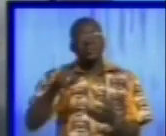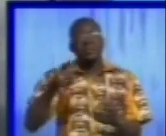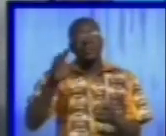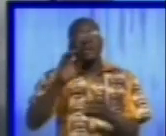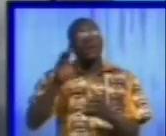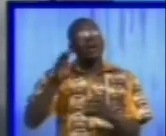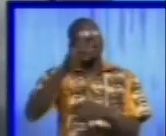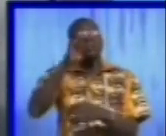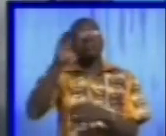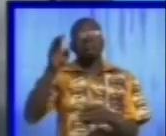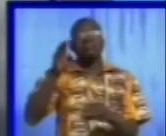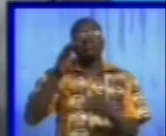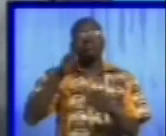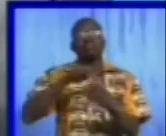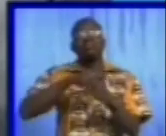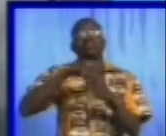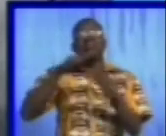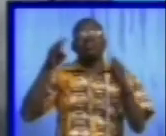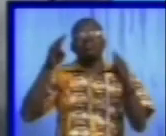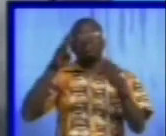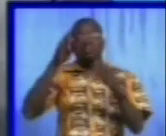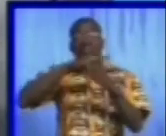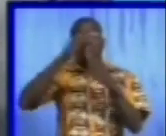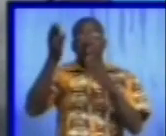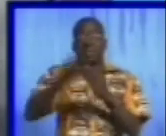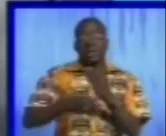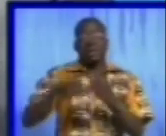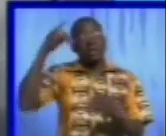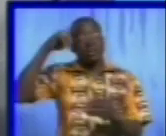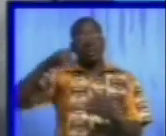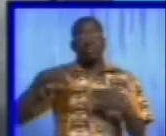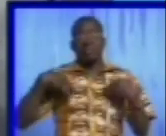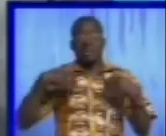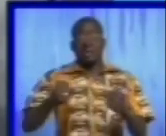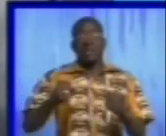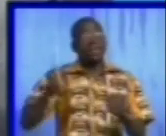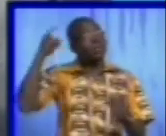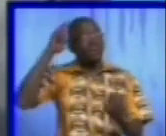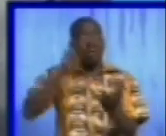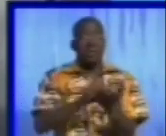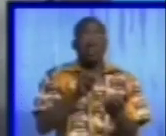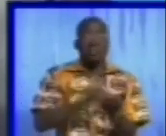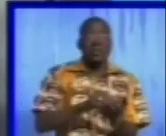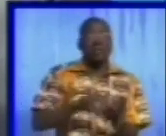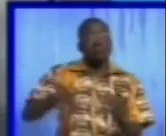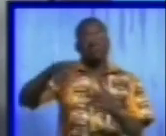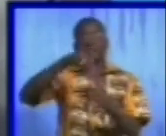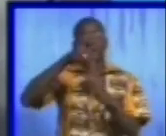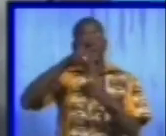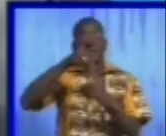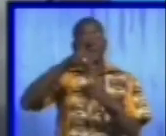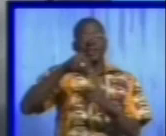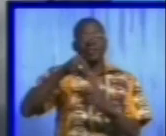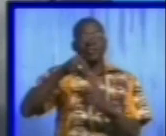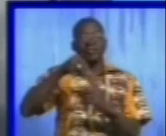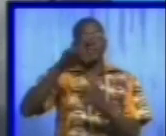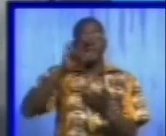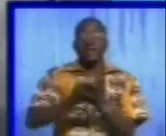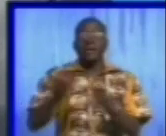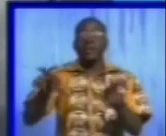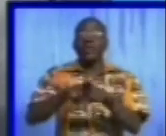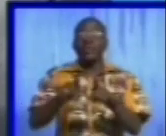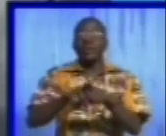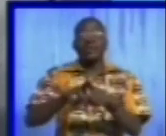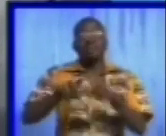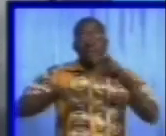bilan de santé qui est réalisé par les médecins professionnels et les médecins spécialistes. Elle consiste aussi en des